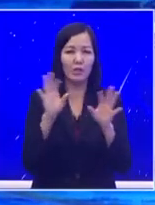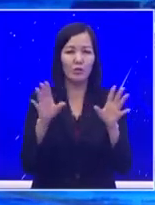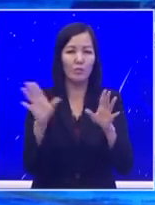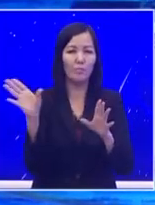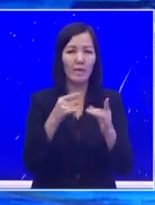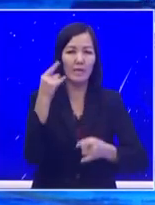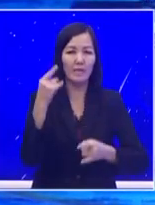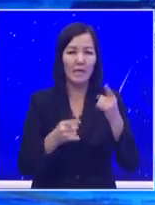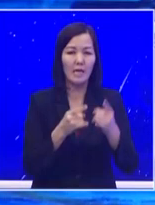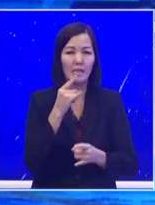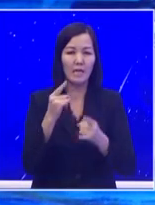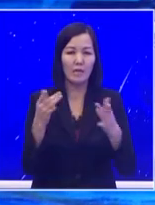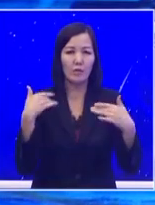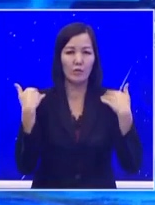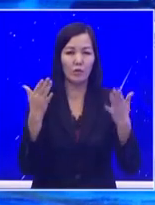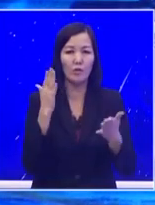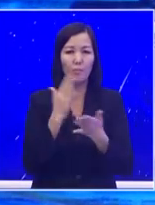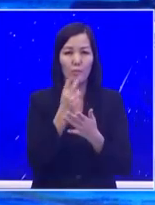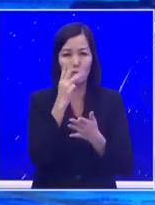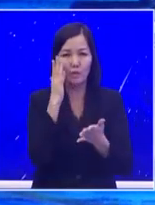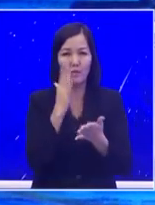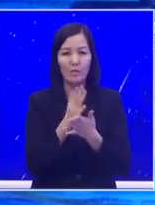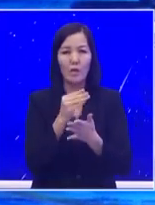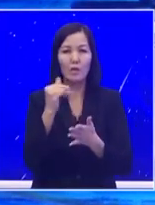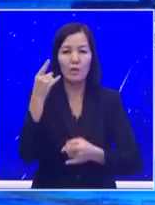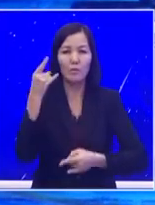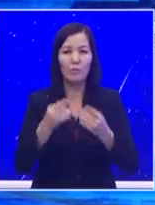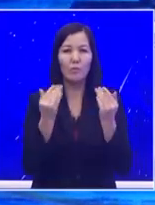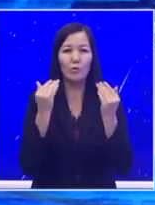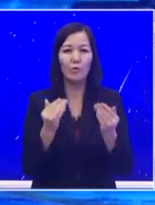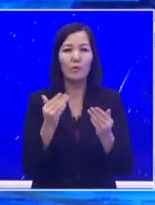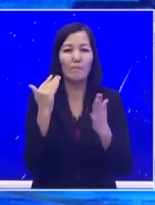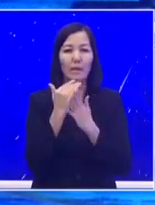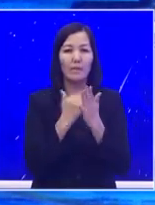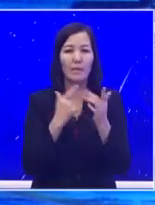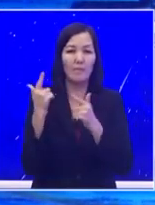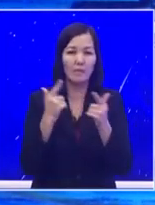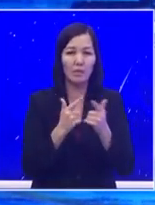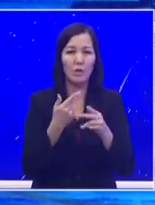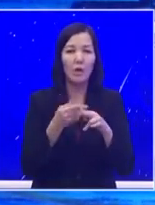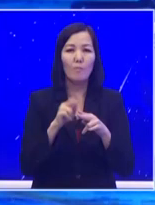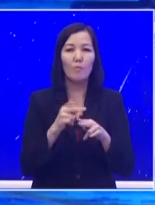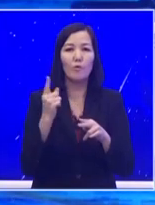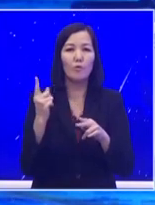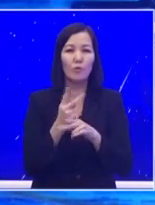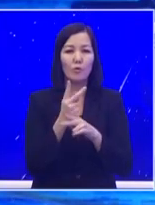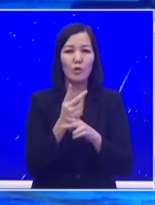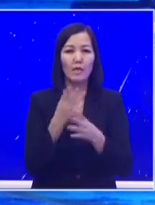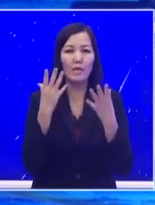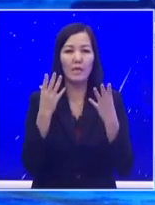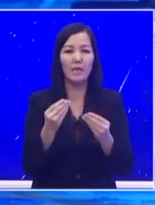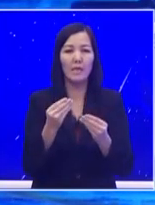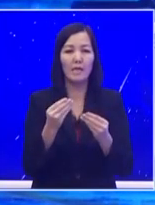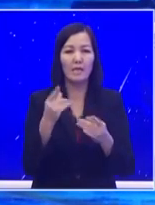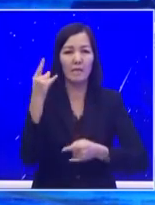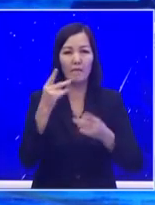телеарналарда арнайы шығарылымдар шығарып жатыр. Осы ретте жетсу телеарнасыда бүгін арнайы бағдарламасы шықты. Бұл күніне екі рет тікелей эфирге